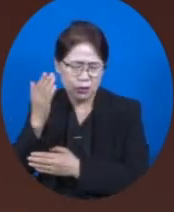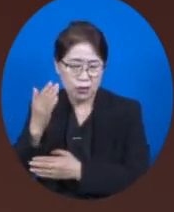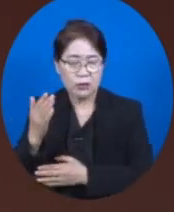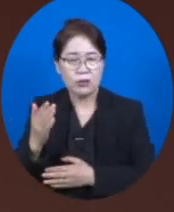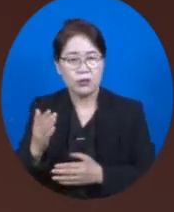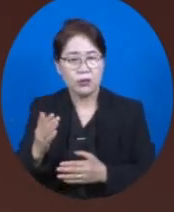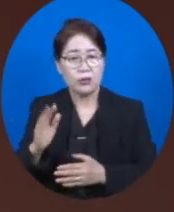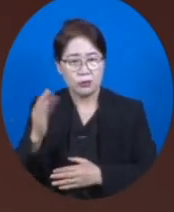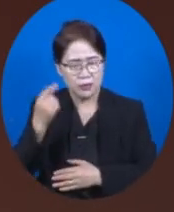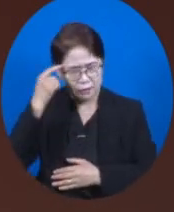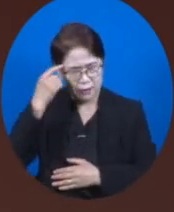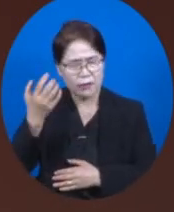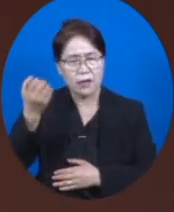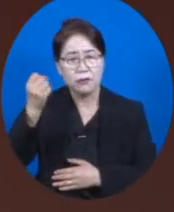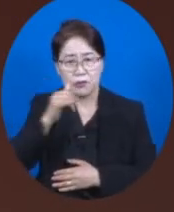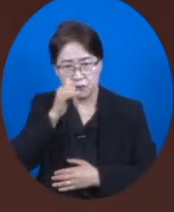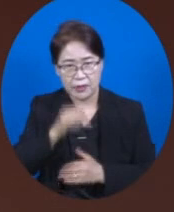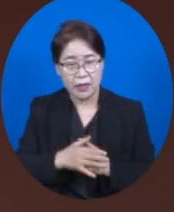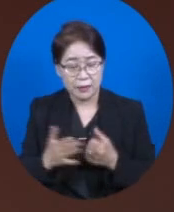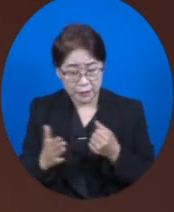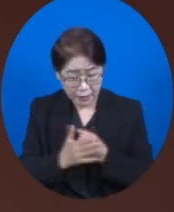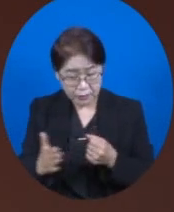생각을 가지고 있습니다 그래서